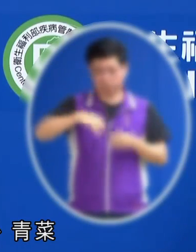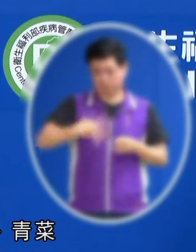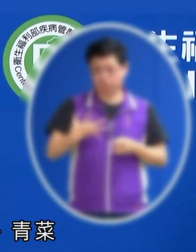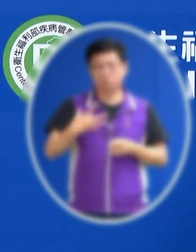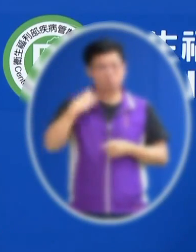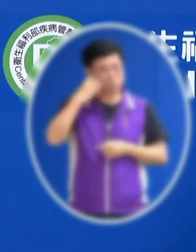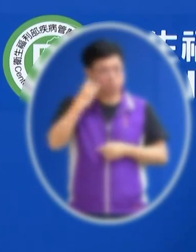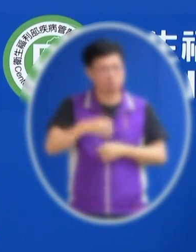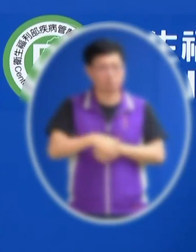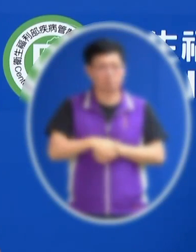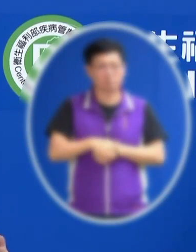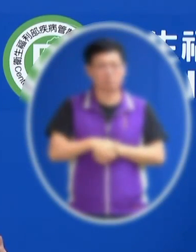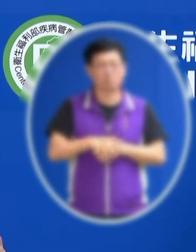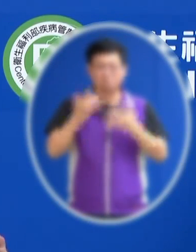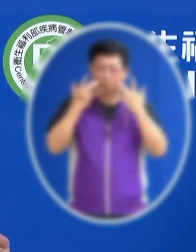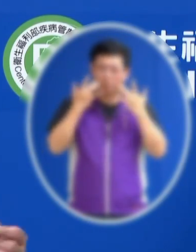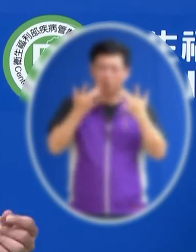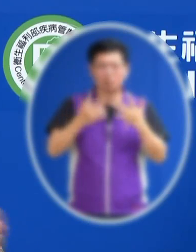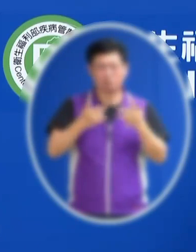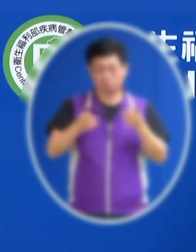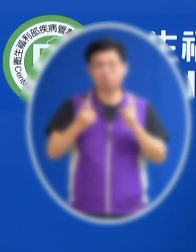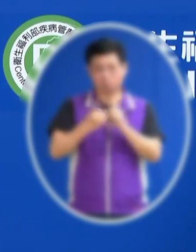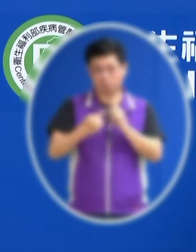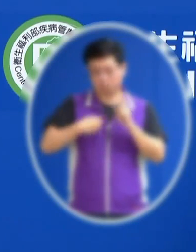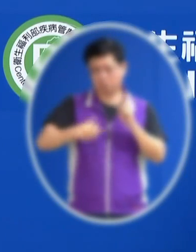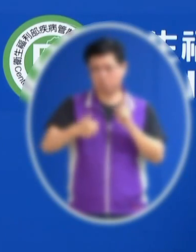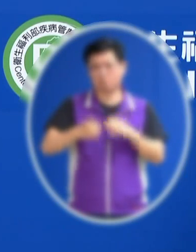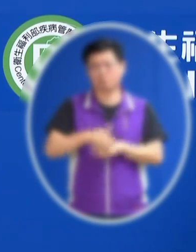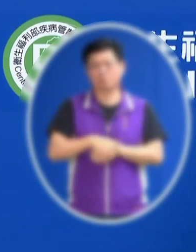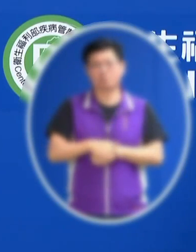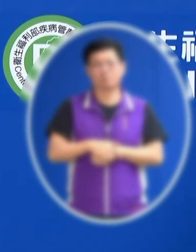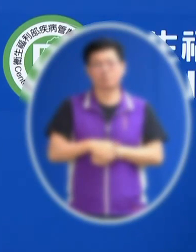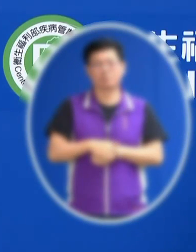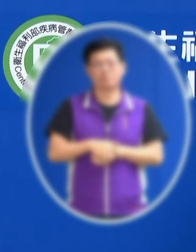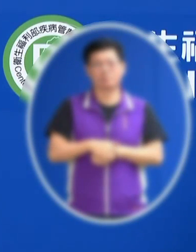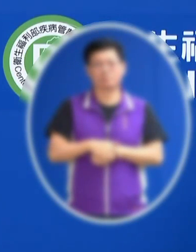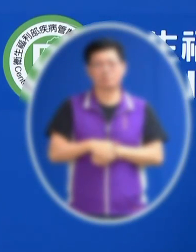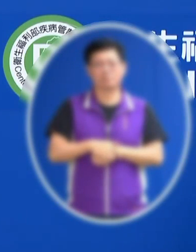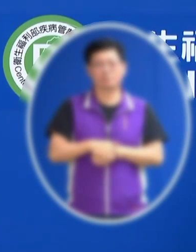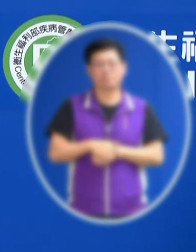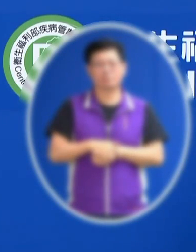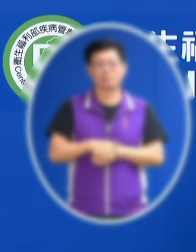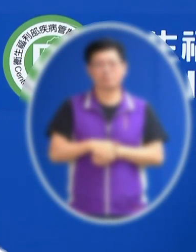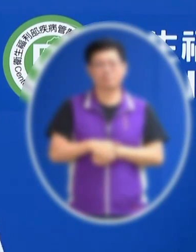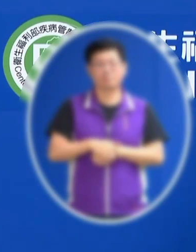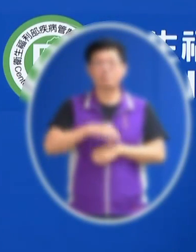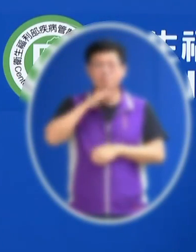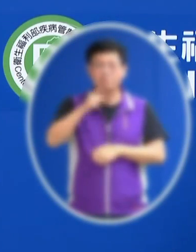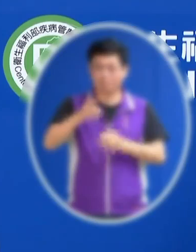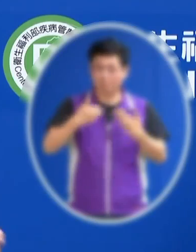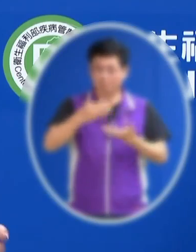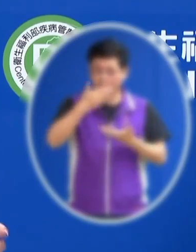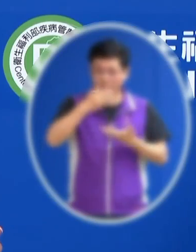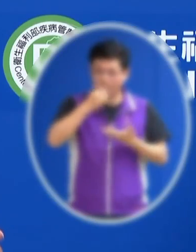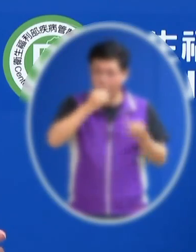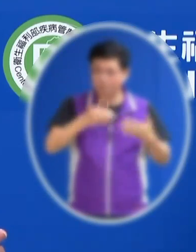的 水果、蔬菜、青菜，这都是对身体都是非常好的一件事情。那等一下你们要不要